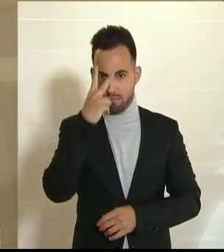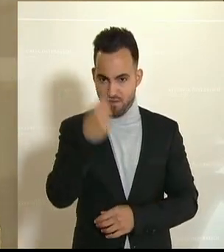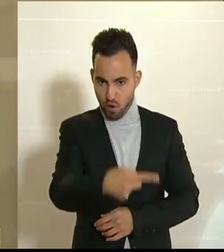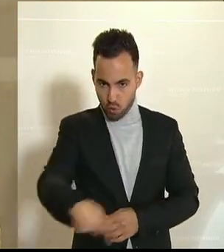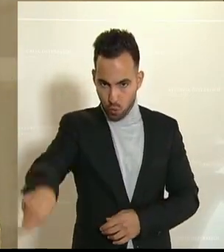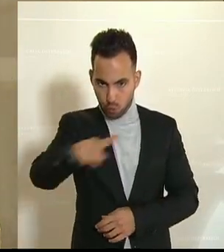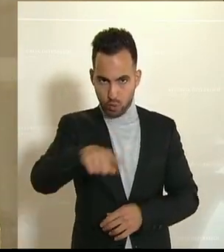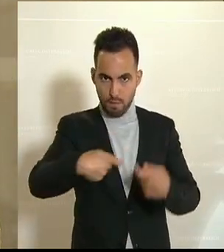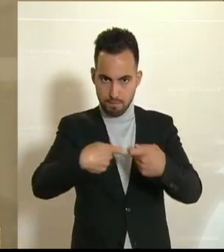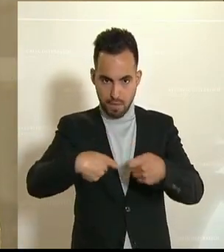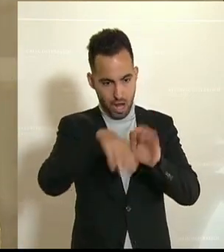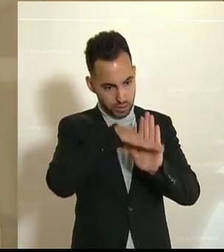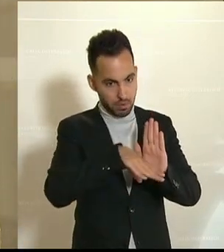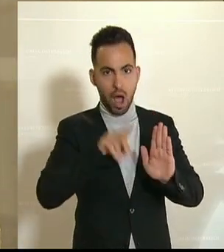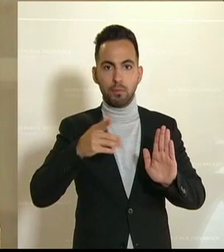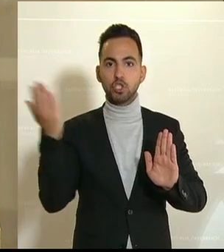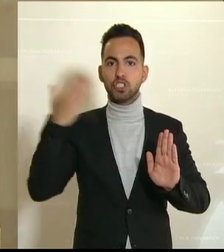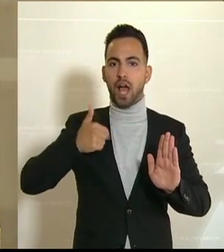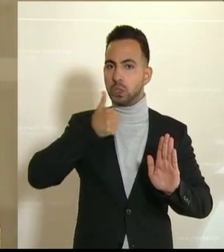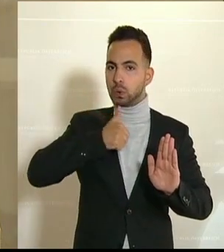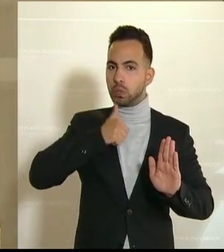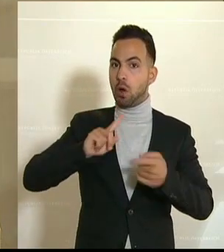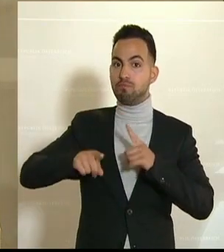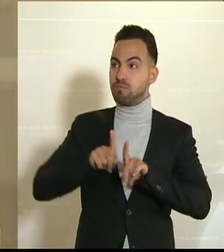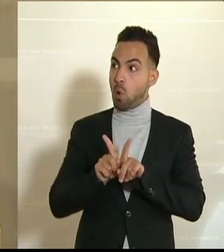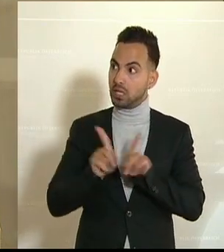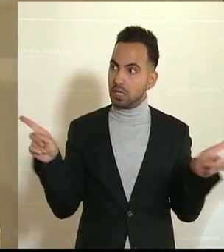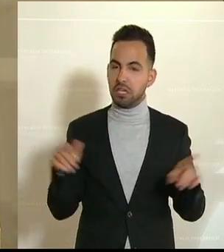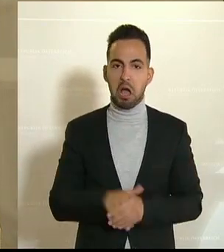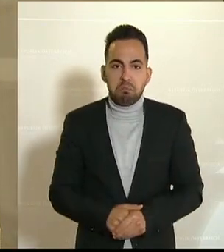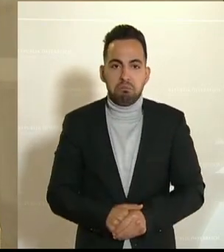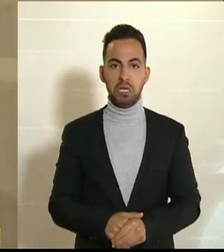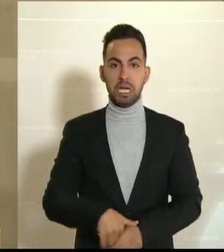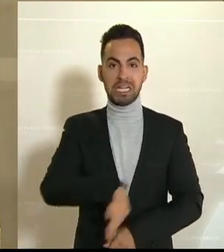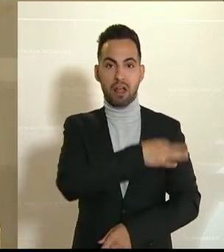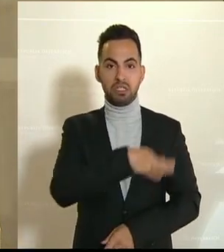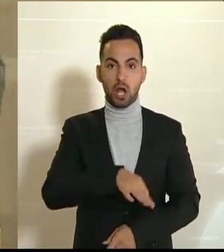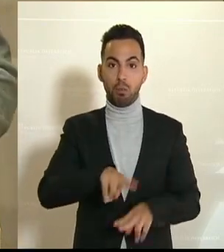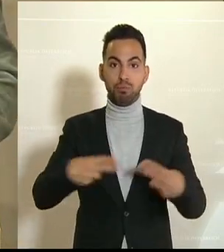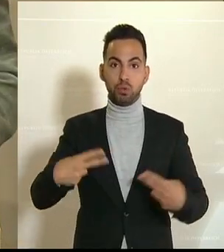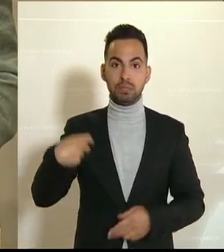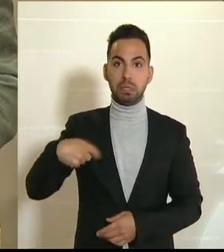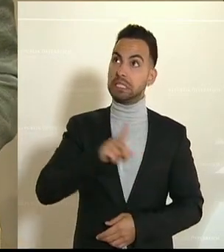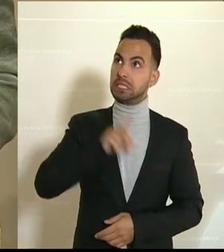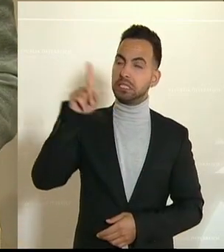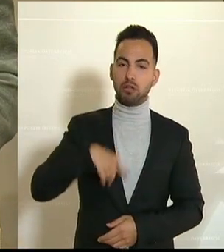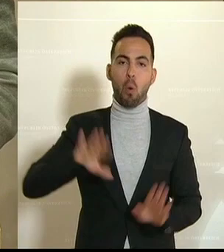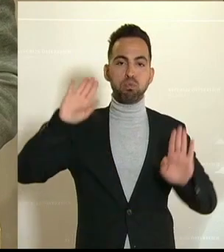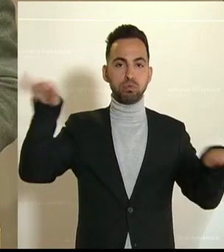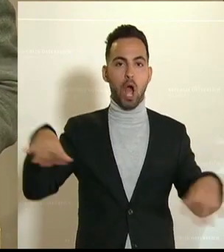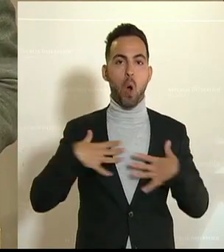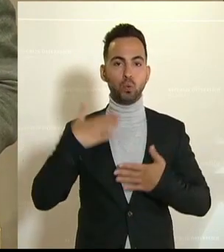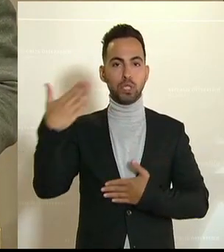Maßstäbe ansetzt als für schwarz-grüne Politiker, als für Kanzler und Bundespräsident. Und ich sage Ihnen in aller